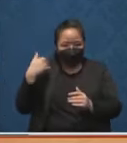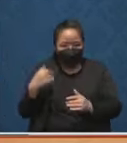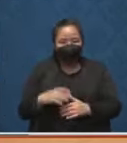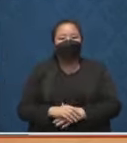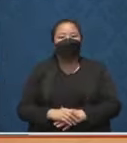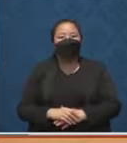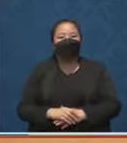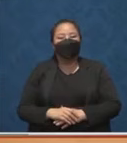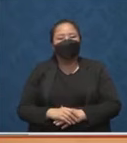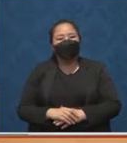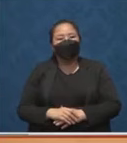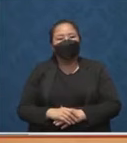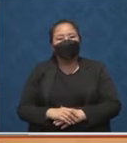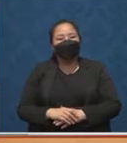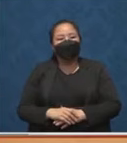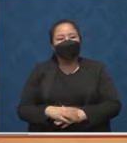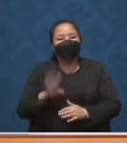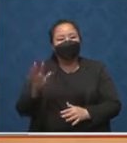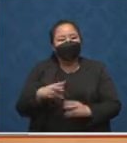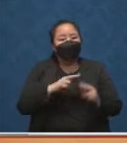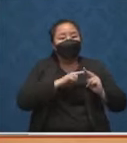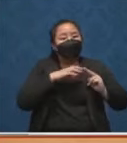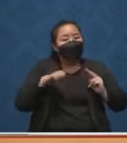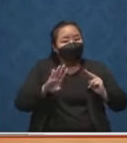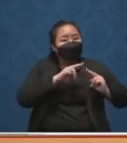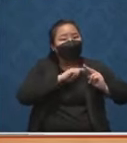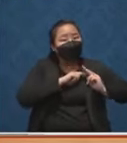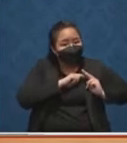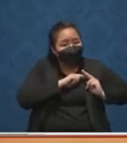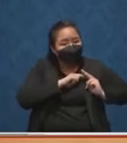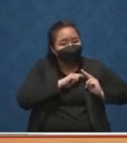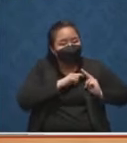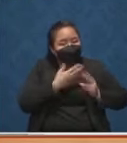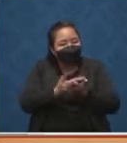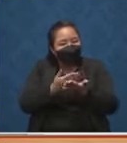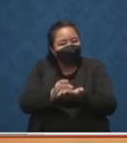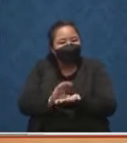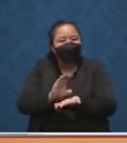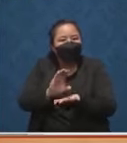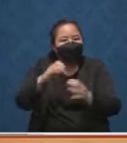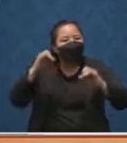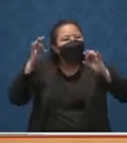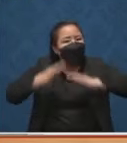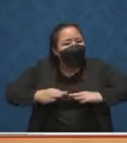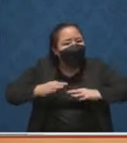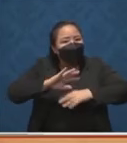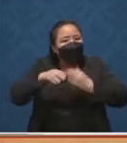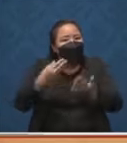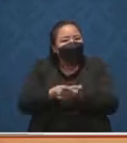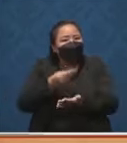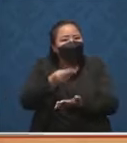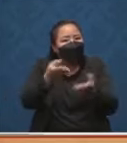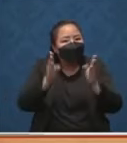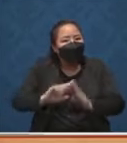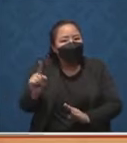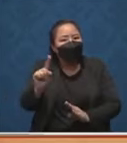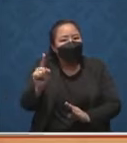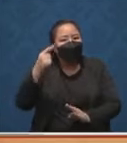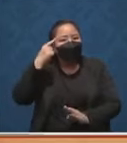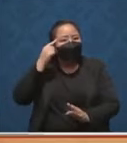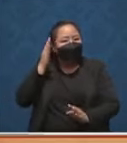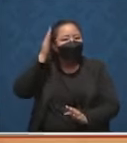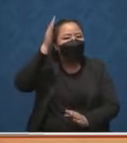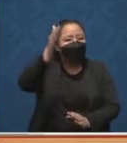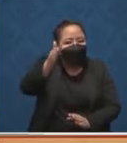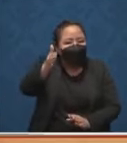คิดว่าการที่เอกชนจะลงทุนจะตัดสินใจในการทำธุรกิจแบบใดเนี่ยเขาคงมองถึงอนาคตม